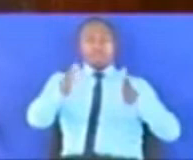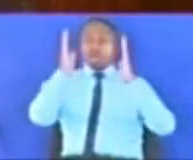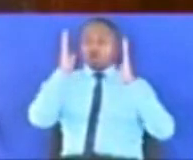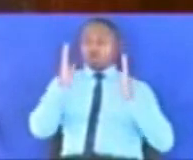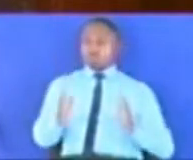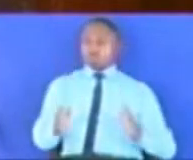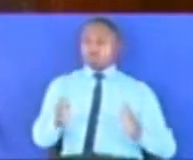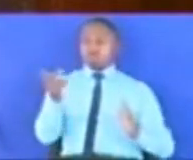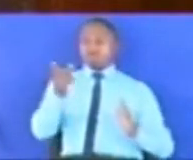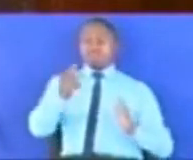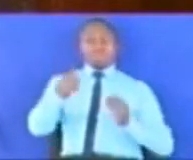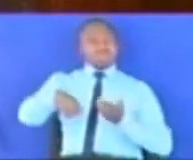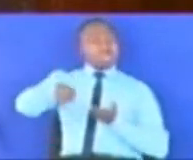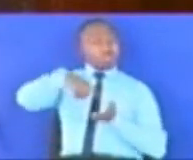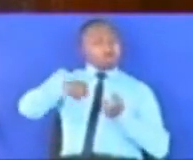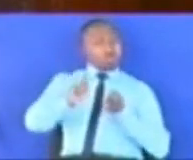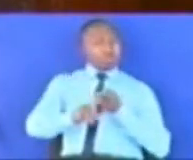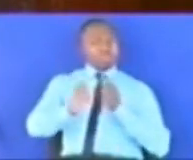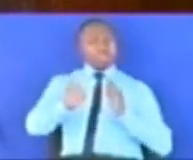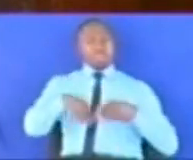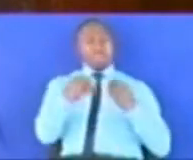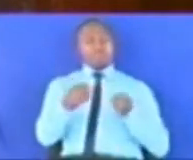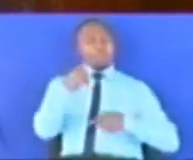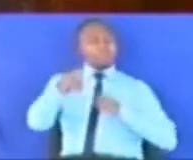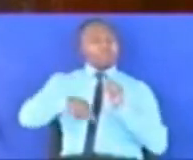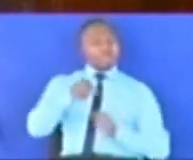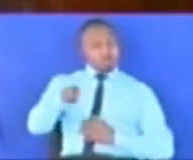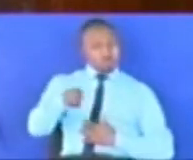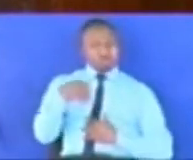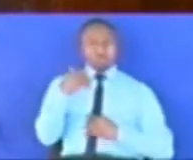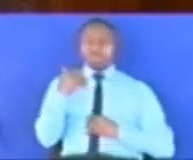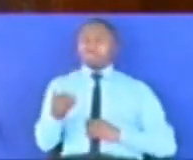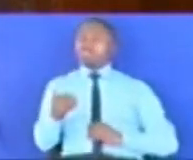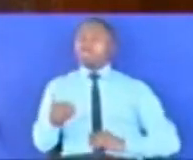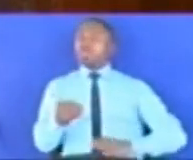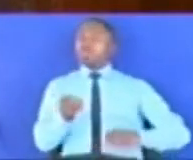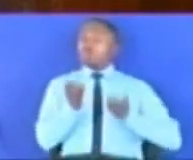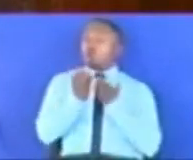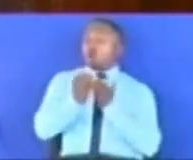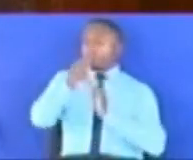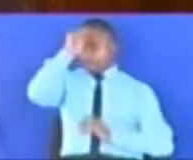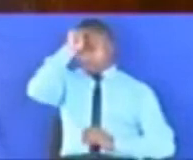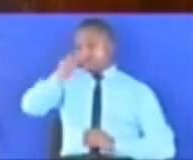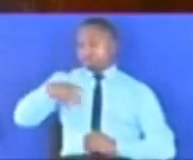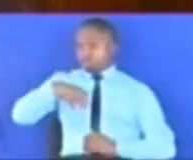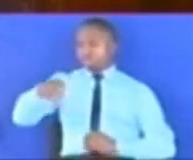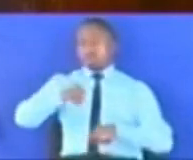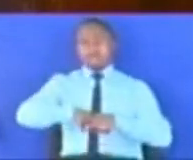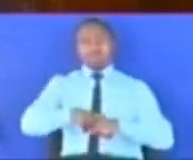ni miongoni ya kituo ambacho kimepatiwa mradi huu. Sasa nitaomba Mheshimiwa Waziri, wakati unakuja kuwind up,